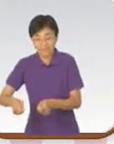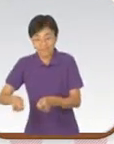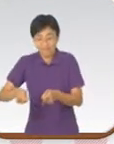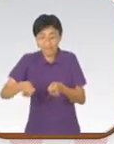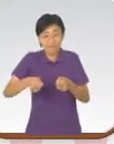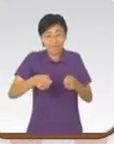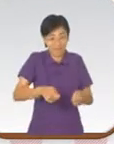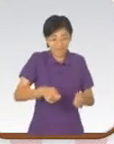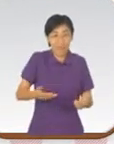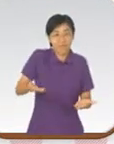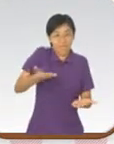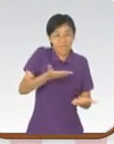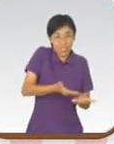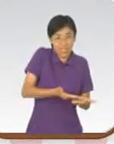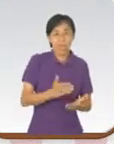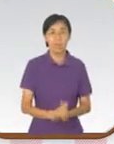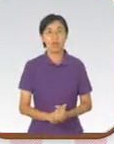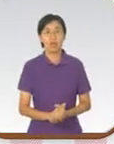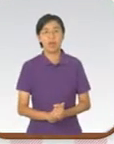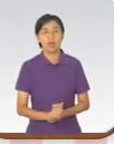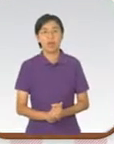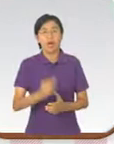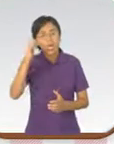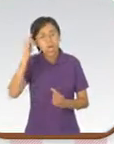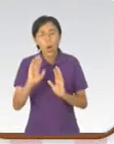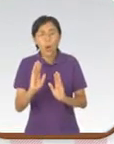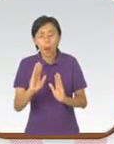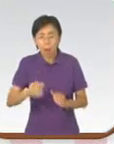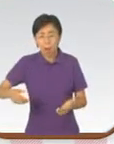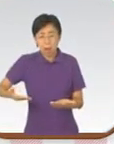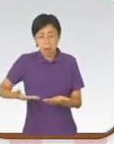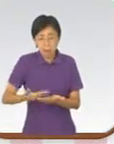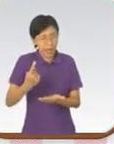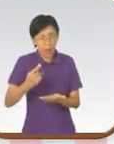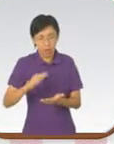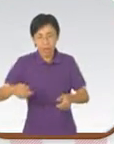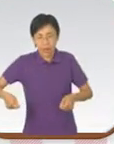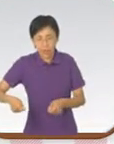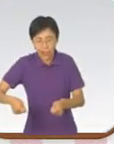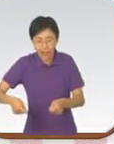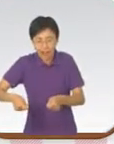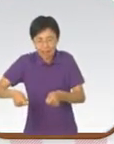นะคะที่ต้องใช้2อันไม่ใช่เพราะชิ้นใหญ ่ นะคะแต่ว่าต้องมีตัวช่วยดันเข้าเอา